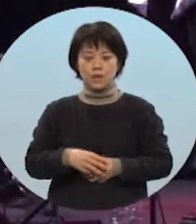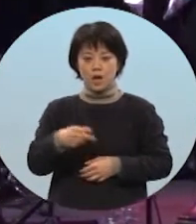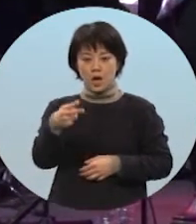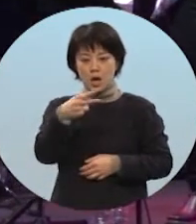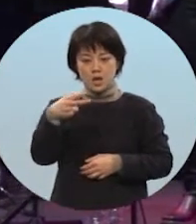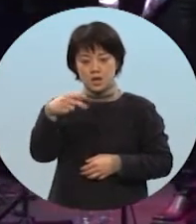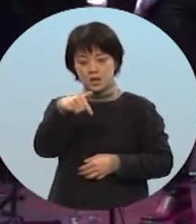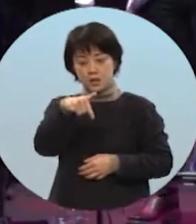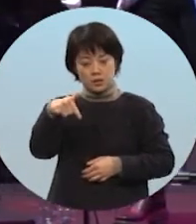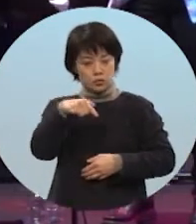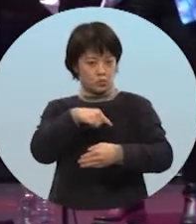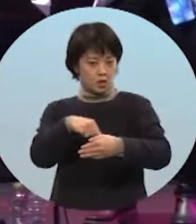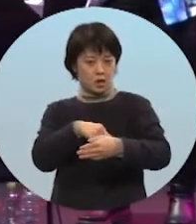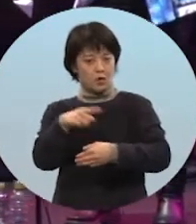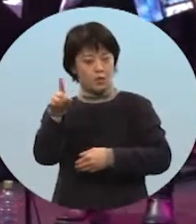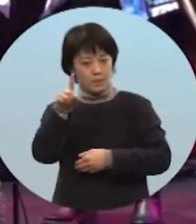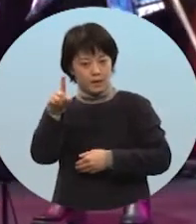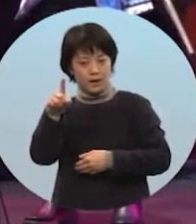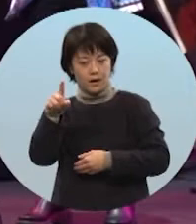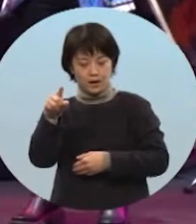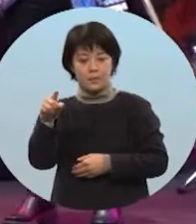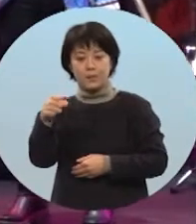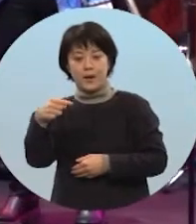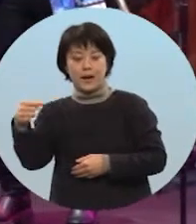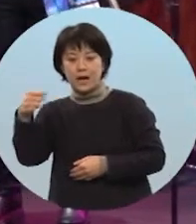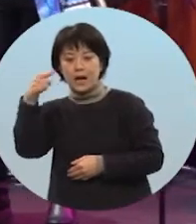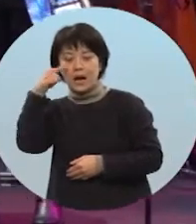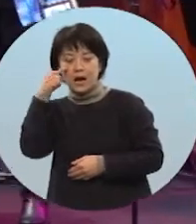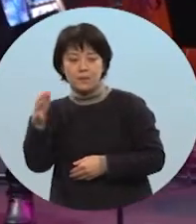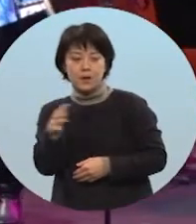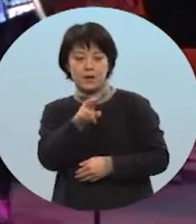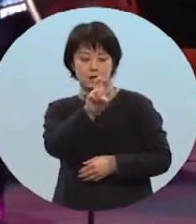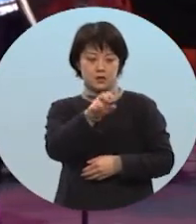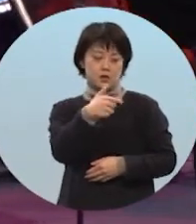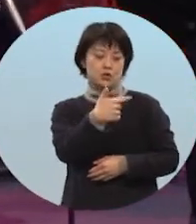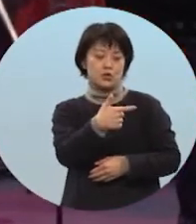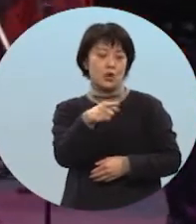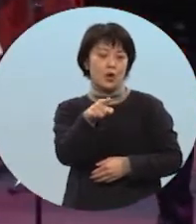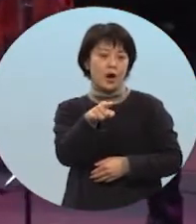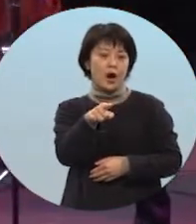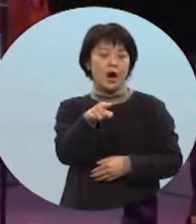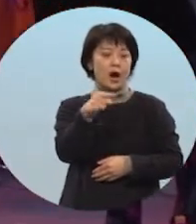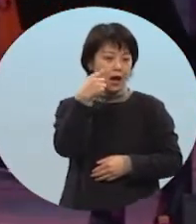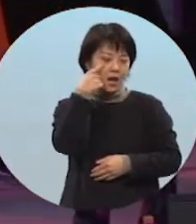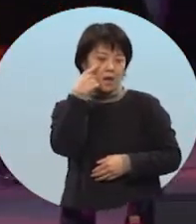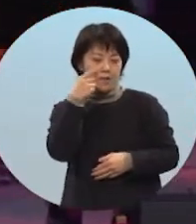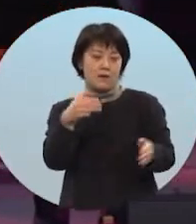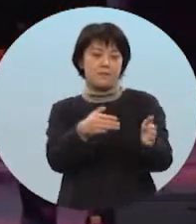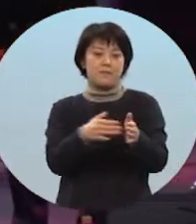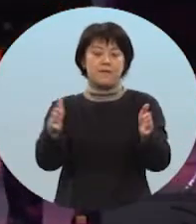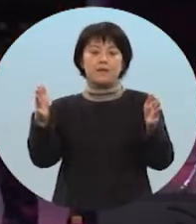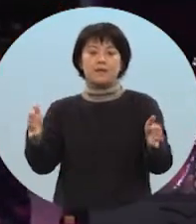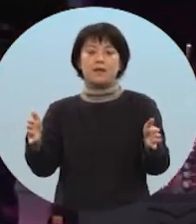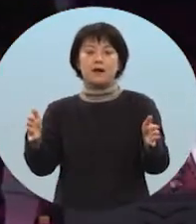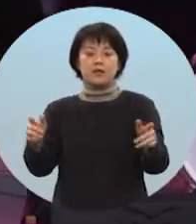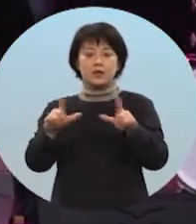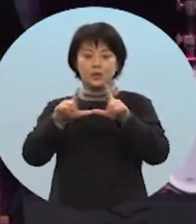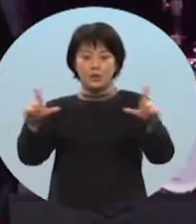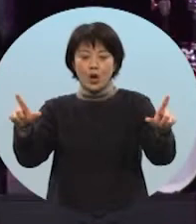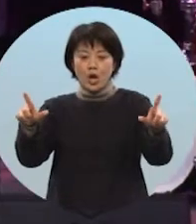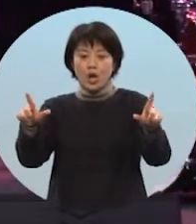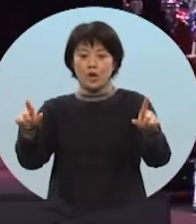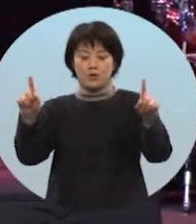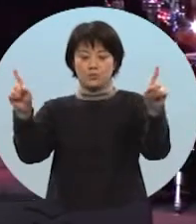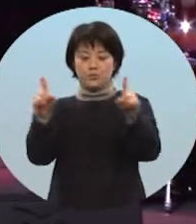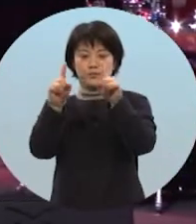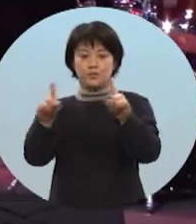第2部は昨年まで行われてきたビッグアップルイン野々市26公演の中で披露された曲の中からセレ